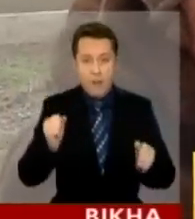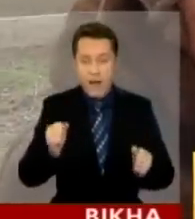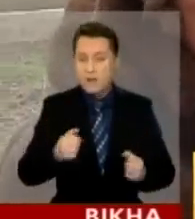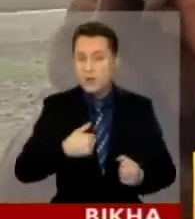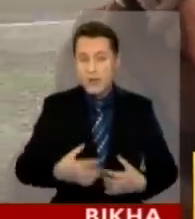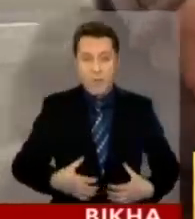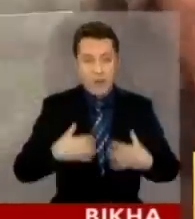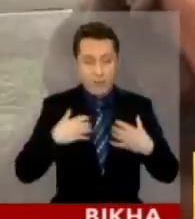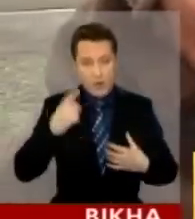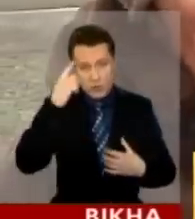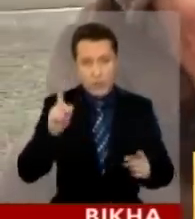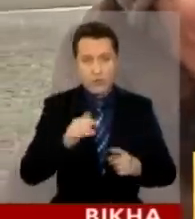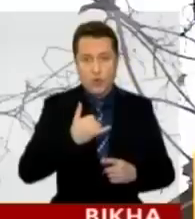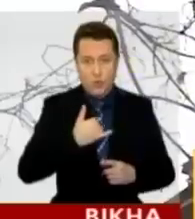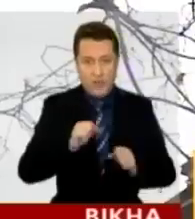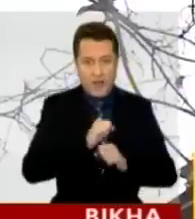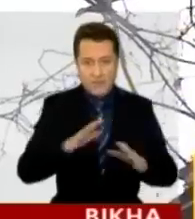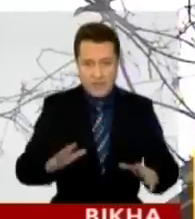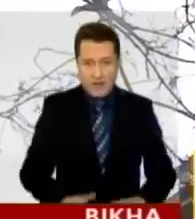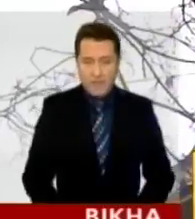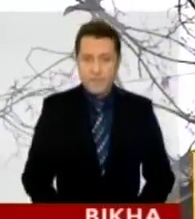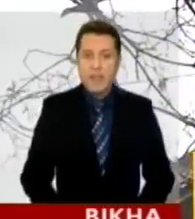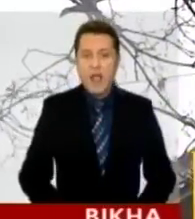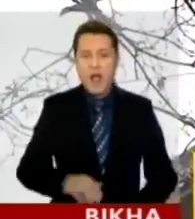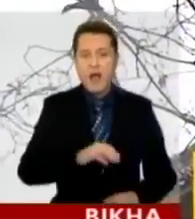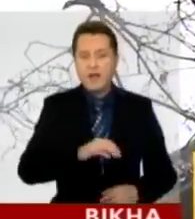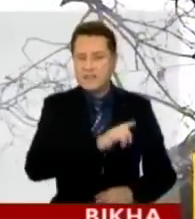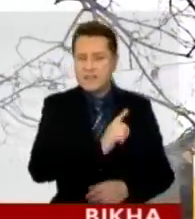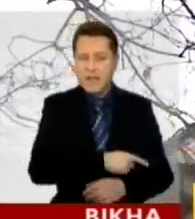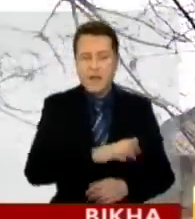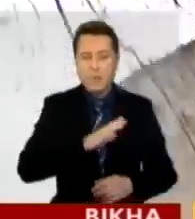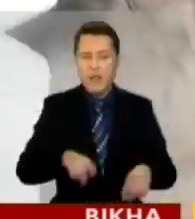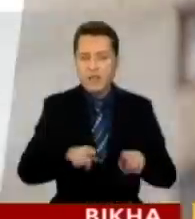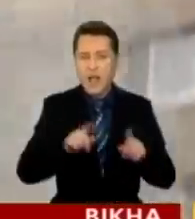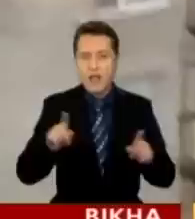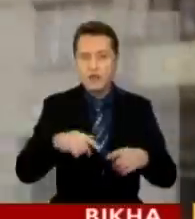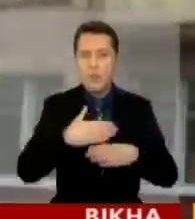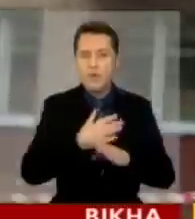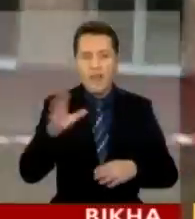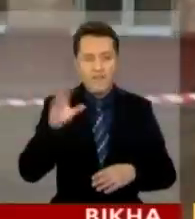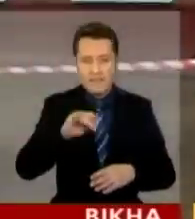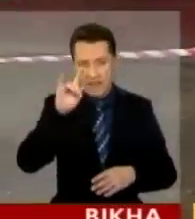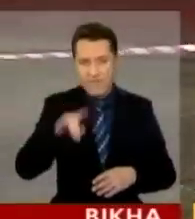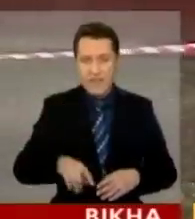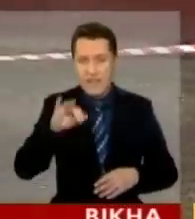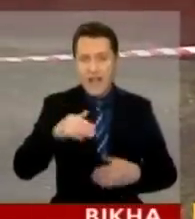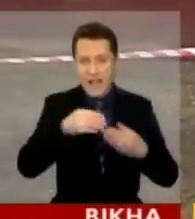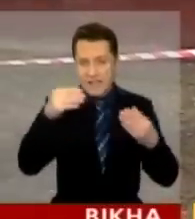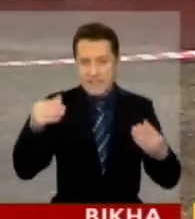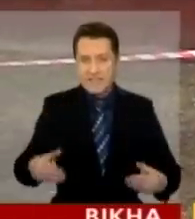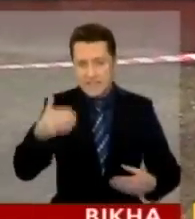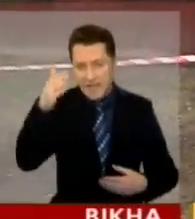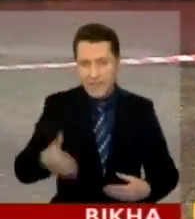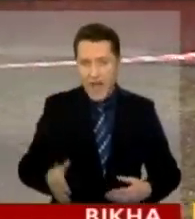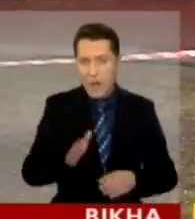перепугалася. Я думала, що у мене взрив був великий. Вибухова хвиля була такою сильною, що повилітали усі вікна і стіна між квартирою